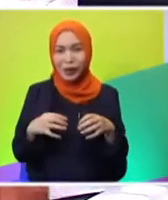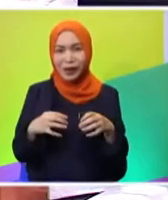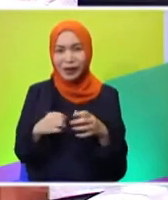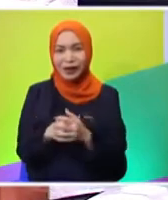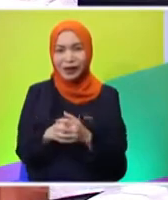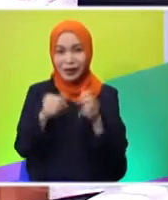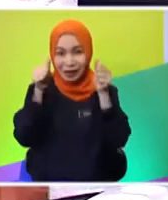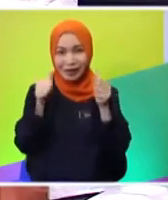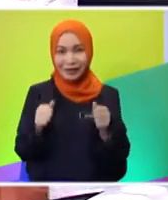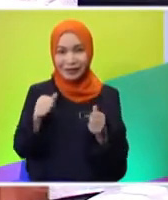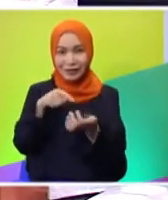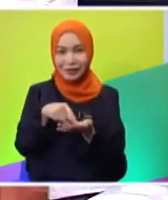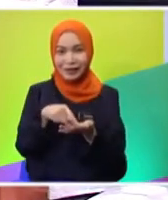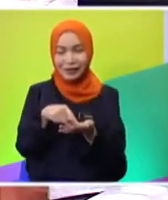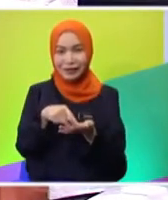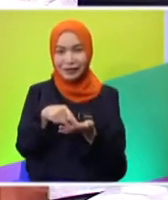lurus